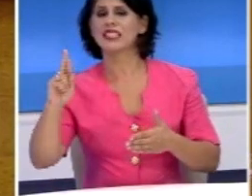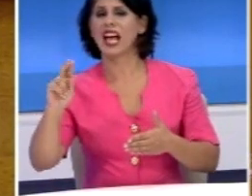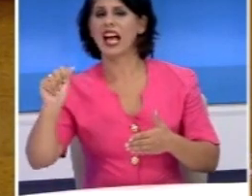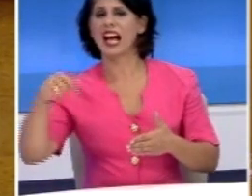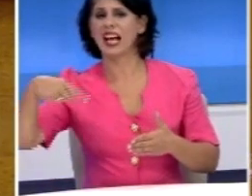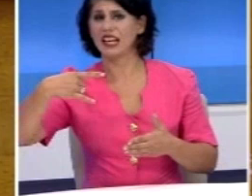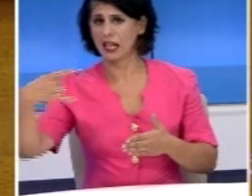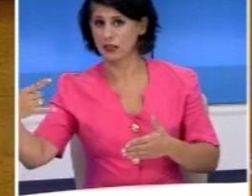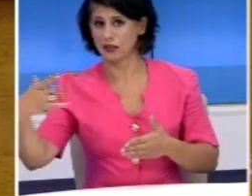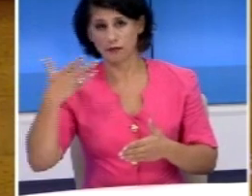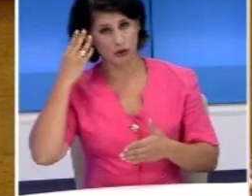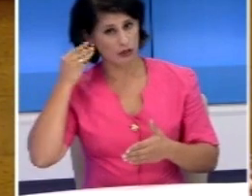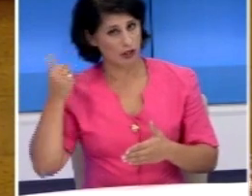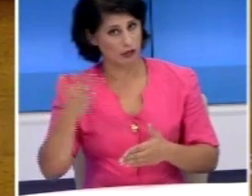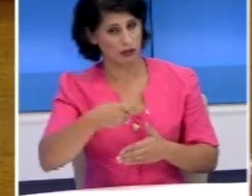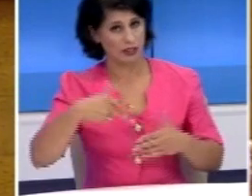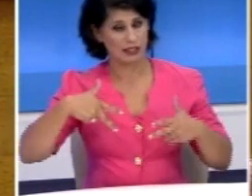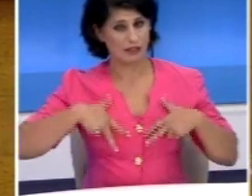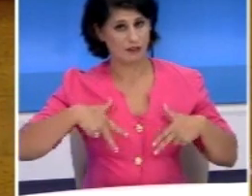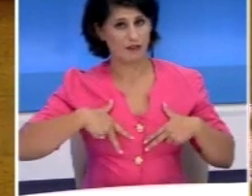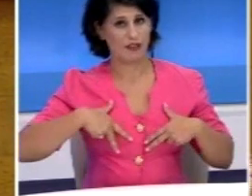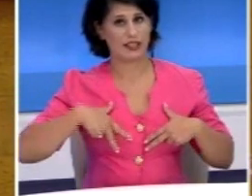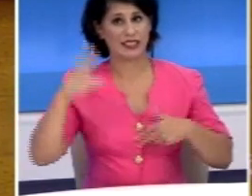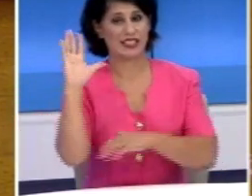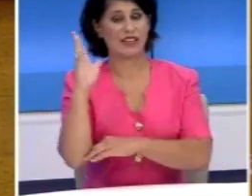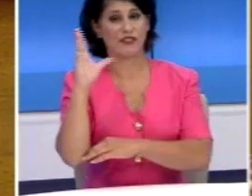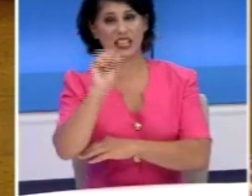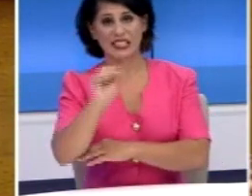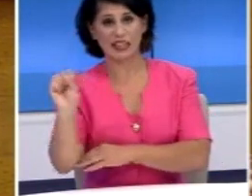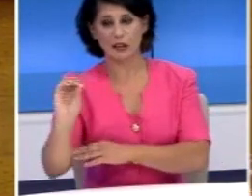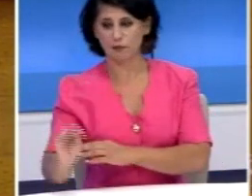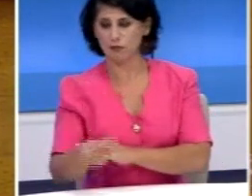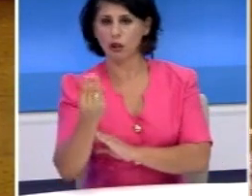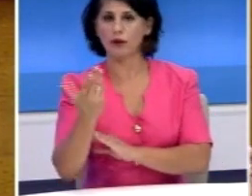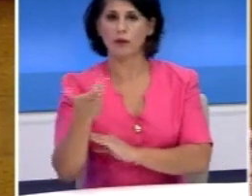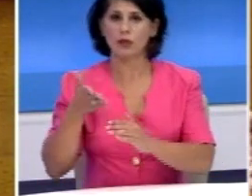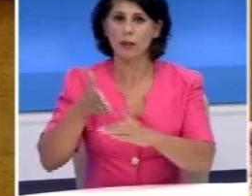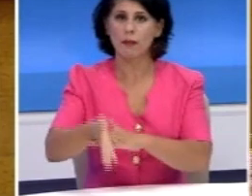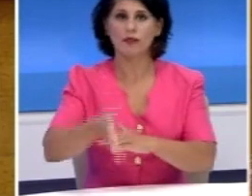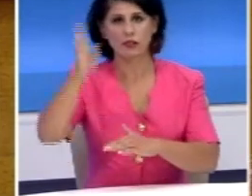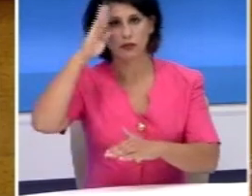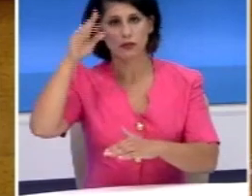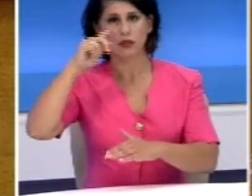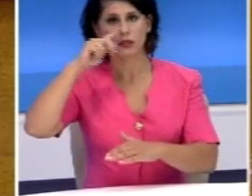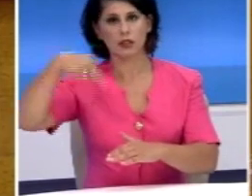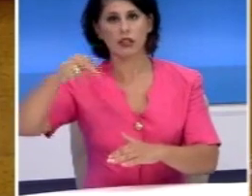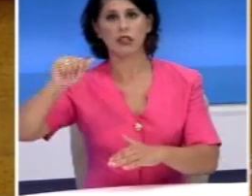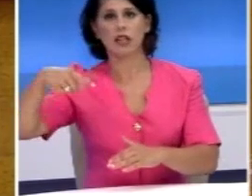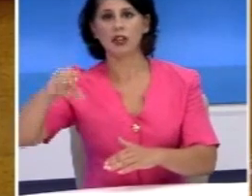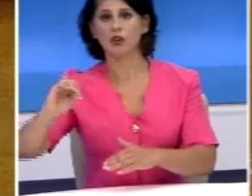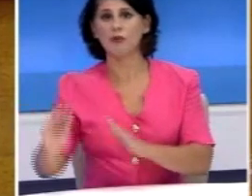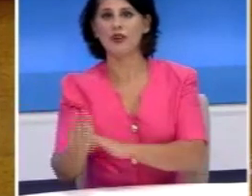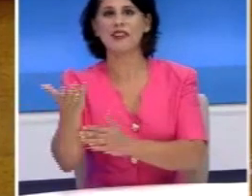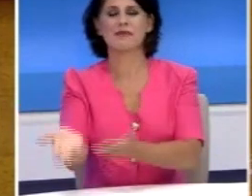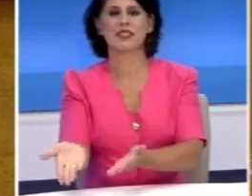Ή μήπως ξεχάσατε κιόλας ότι η κυβέρνηση Σάραντζ στη Λιβύη προέκυψε από την επέμβαση των ΗΠΑ και του ΝΑΤΟ.